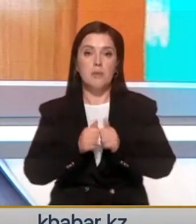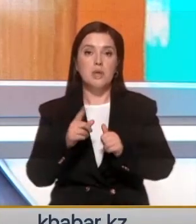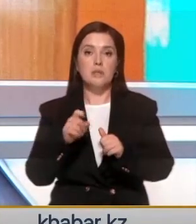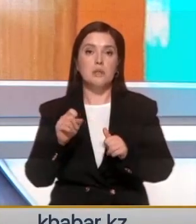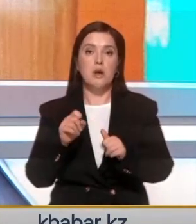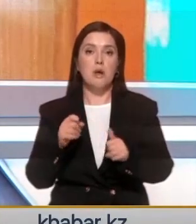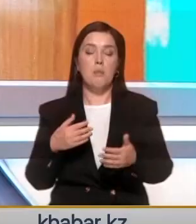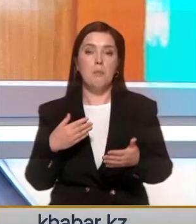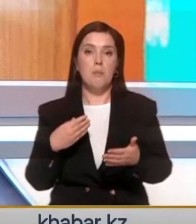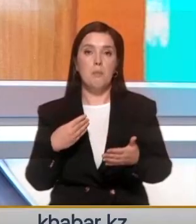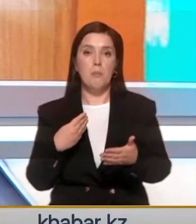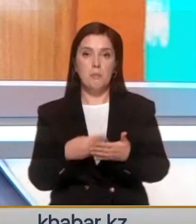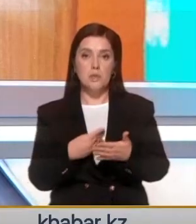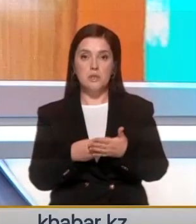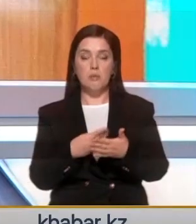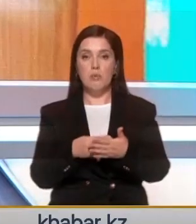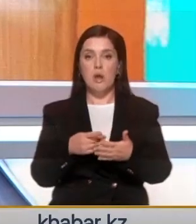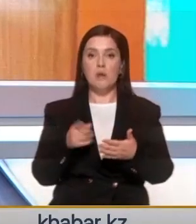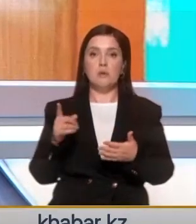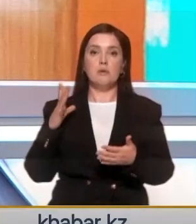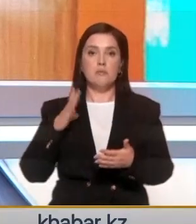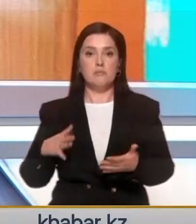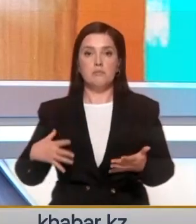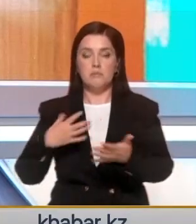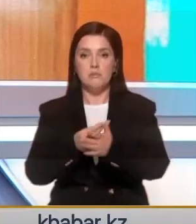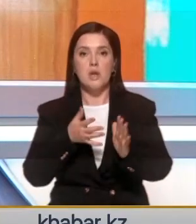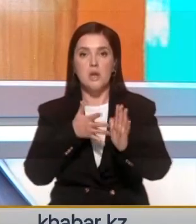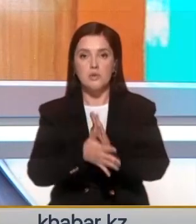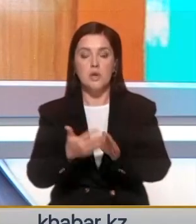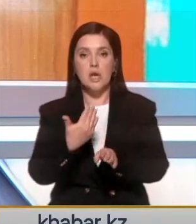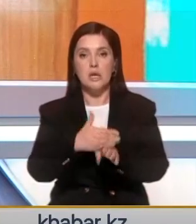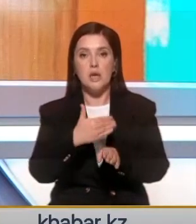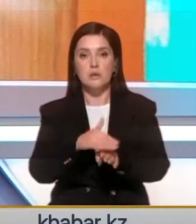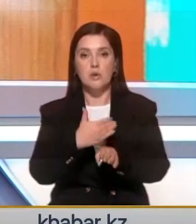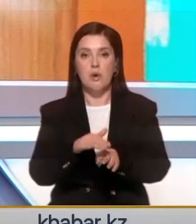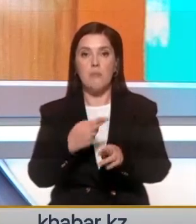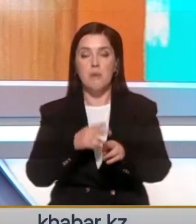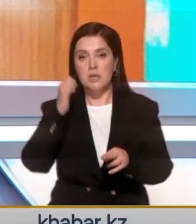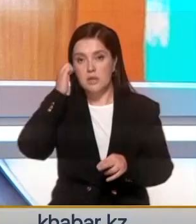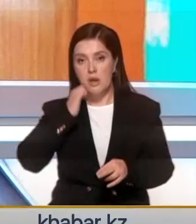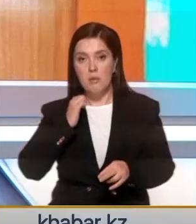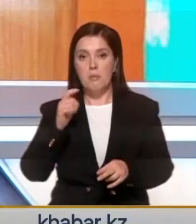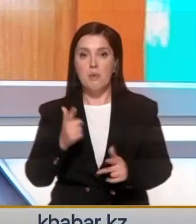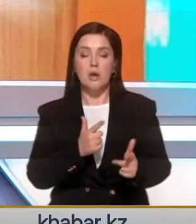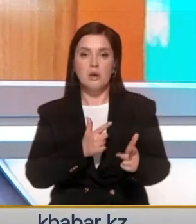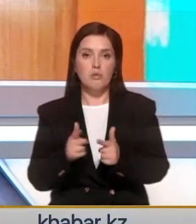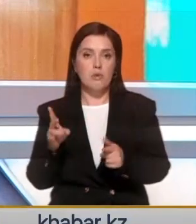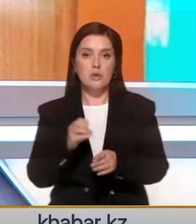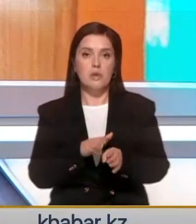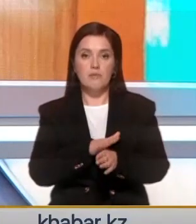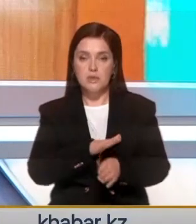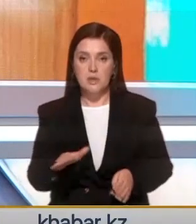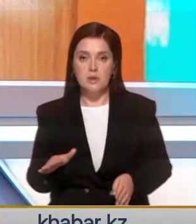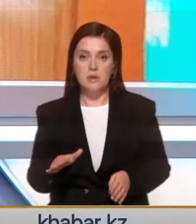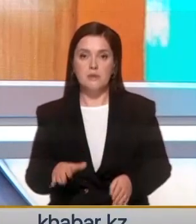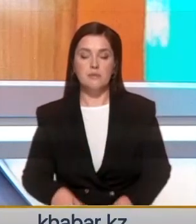Лифты поменяют за счет местного бюджета, но жильцам придется компенсировать расходы в рассрочку. Однако расставаться со старыми подъемниками готовы не